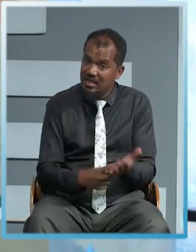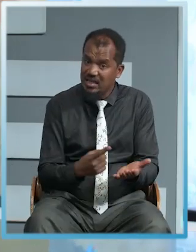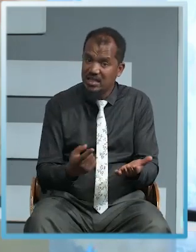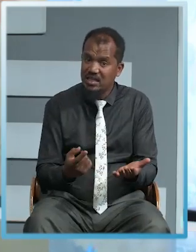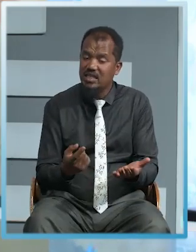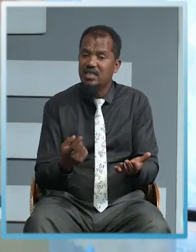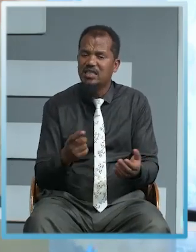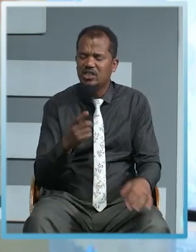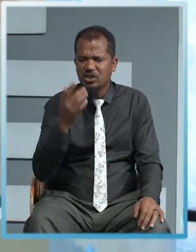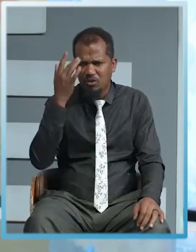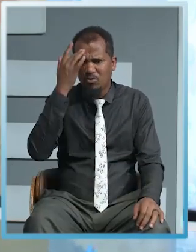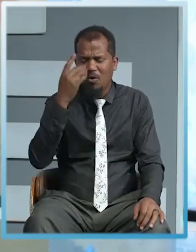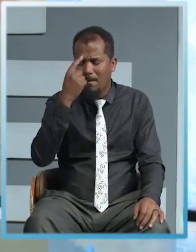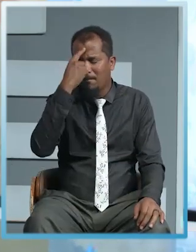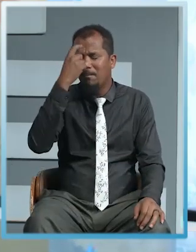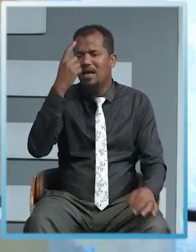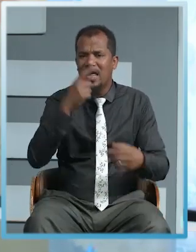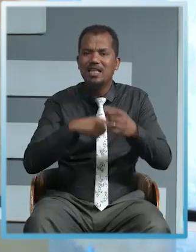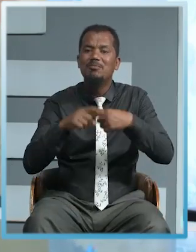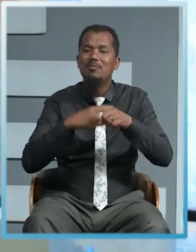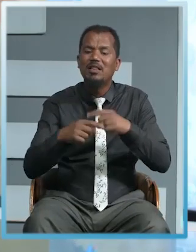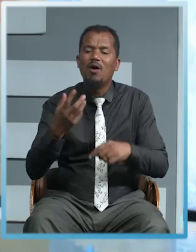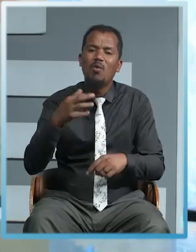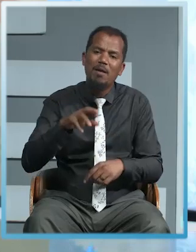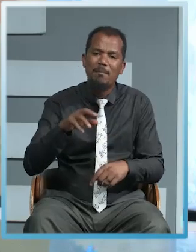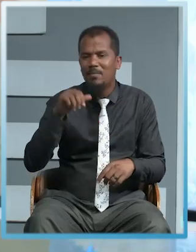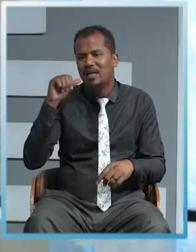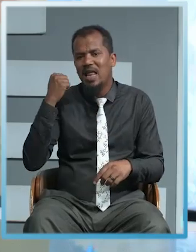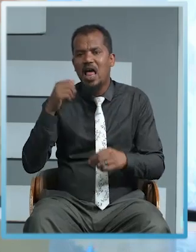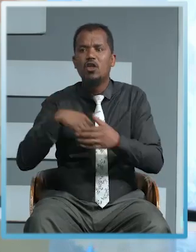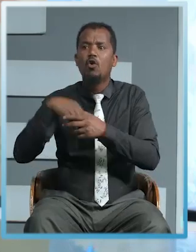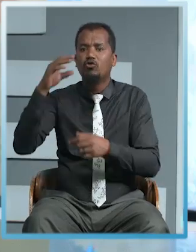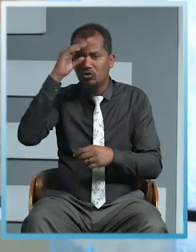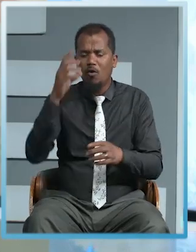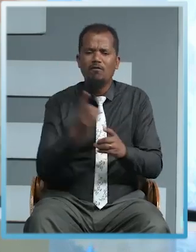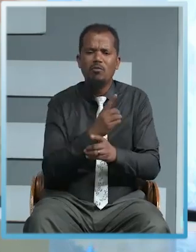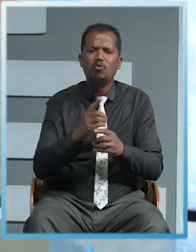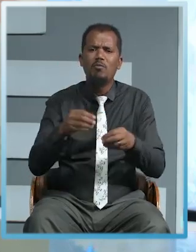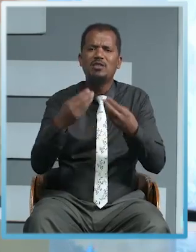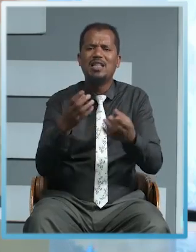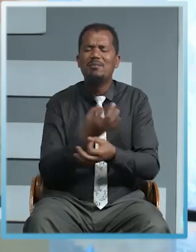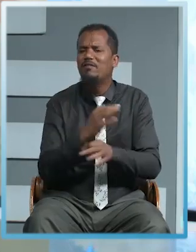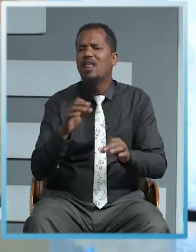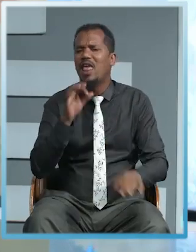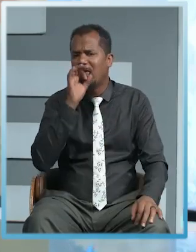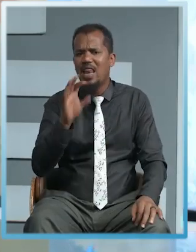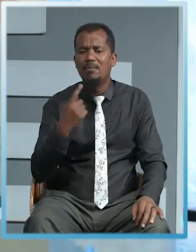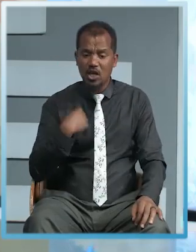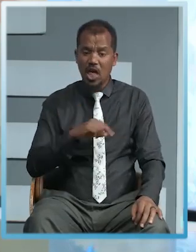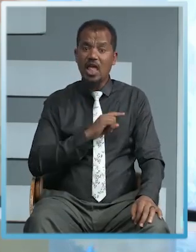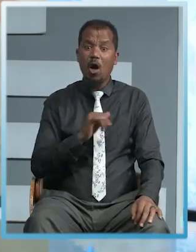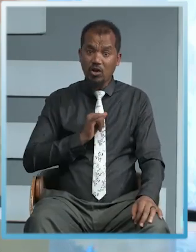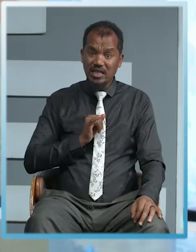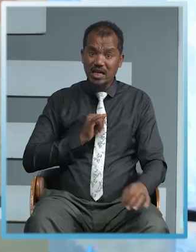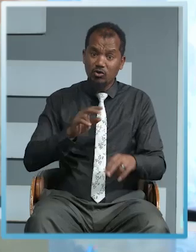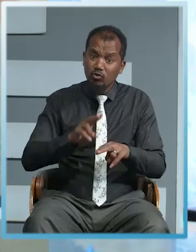ለዚህ ዝም ብሎ በራእይ የሚመጣልን ወይም ደግሞ ሌላ የውጭ ሰው ፋብሪኮ የሚሰጠን መፍትሄ የለም። እኛው ራሳችን